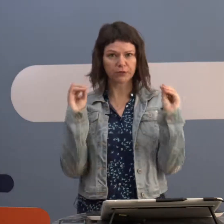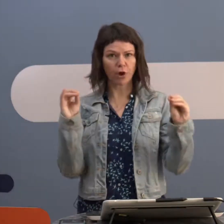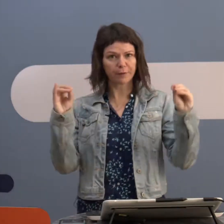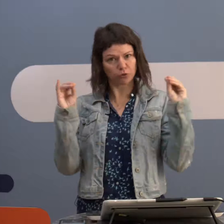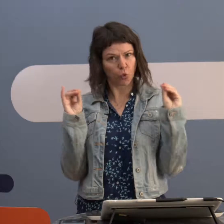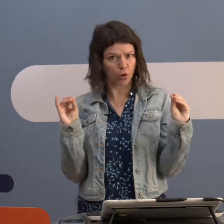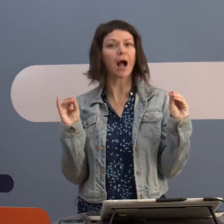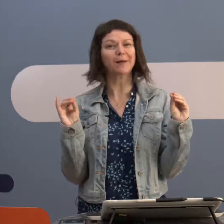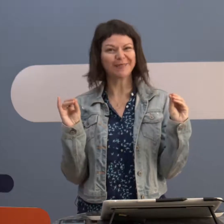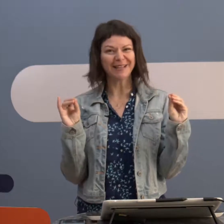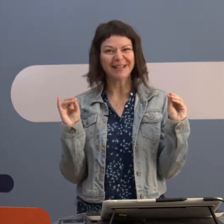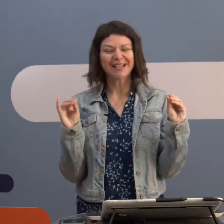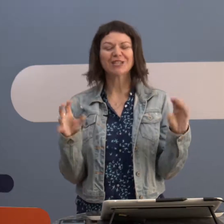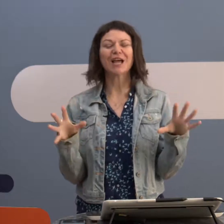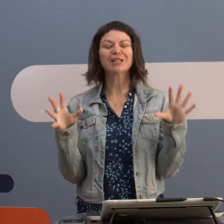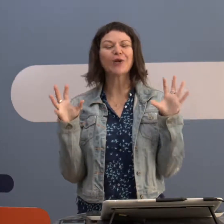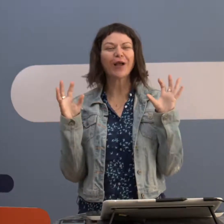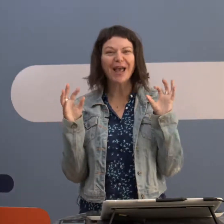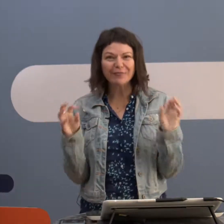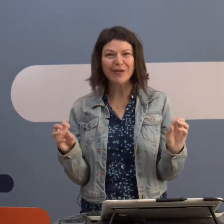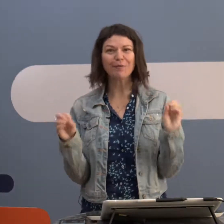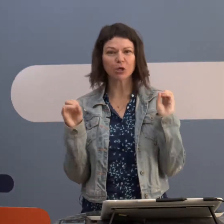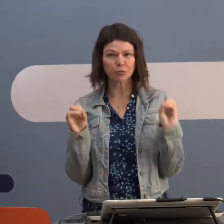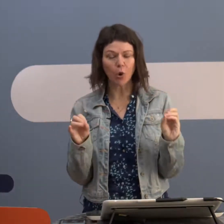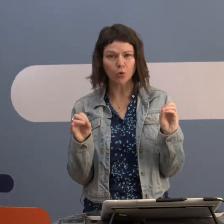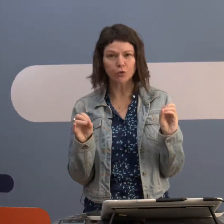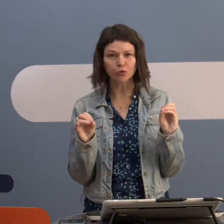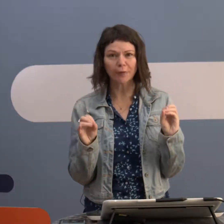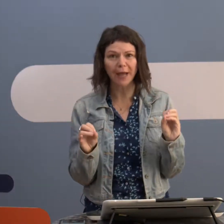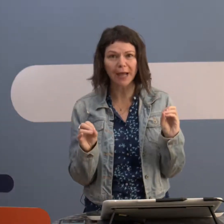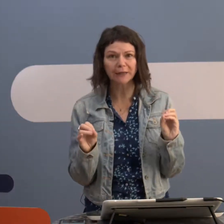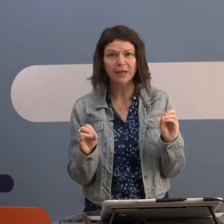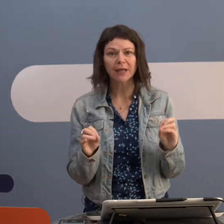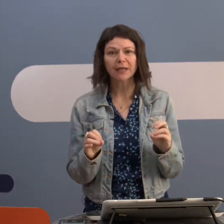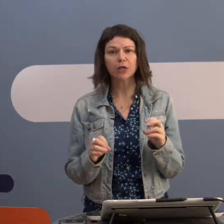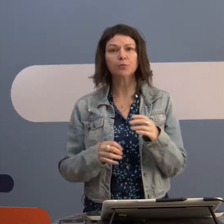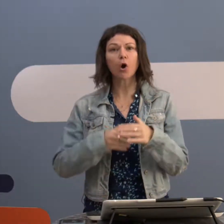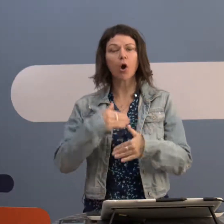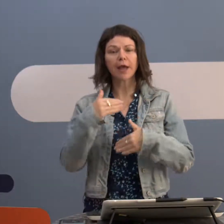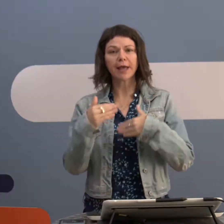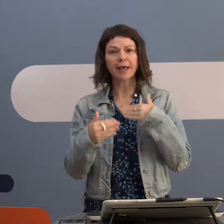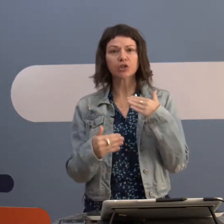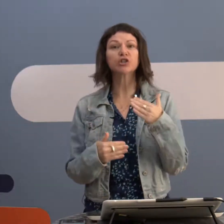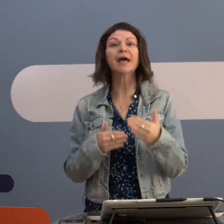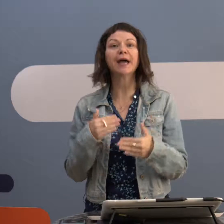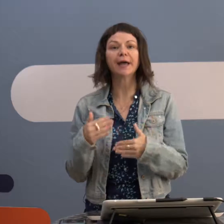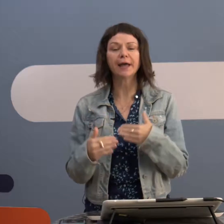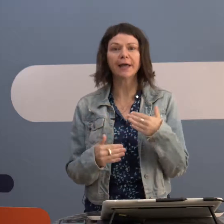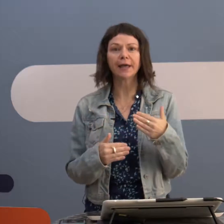הוא סרטון מתוחכם, שיש לו כפל משמעות. זאת אומרת, יש בו